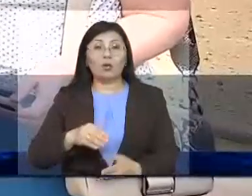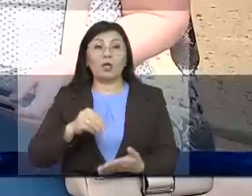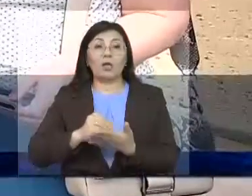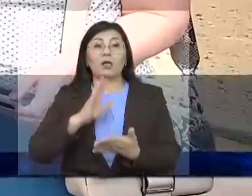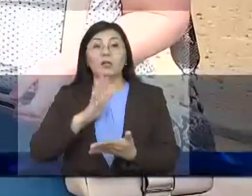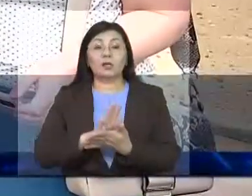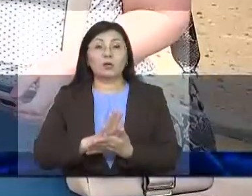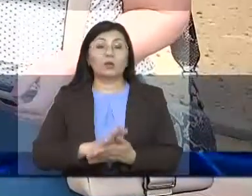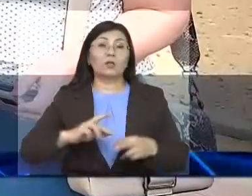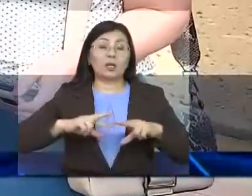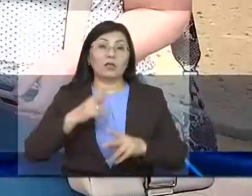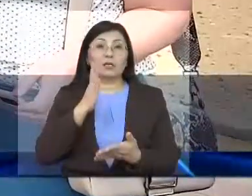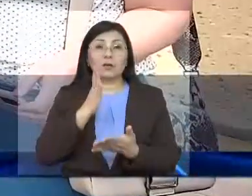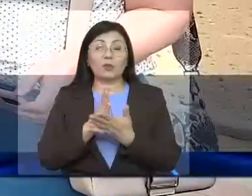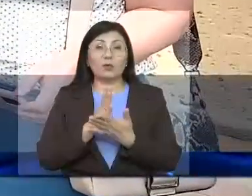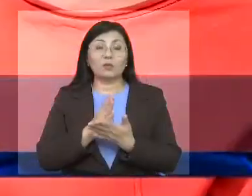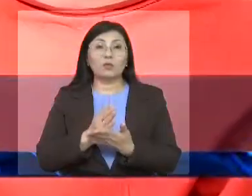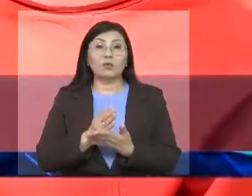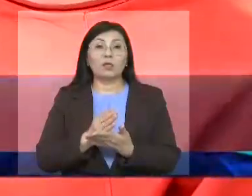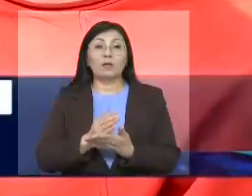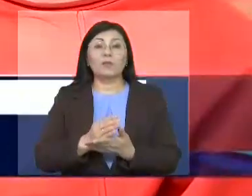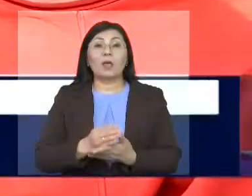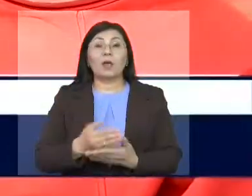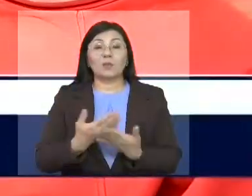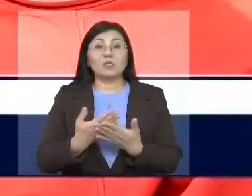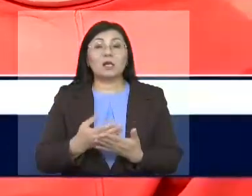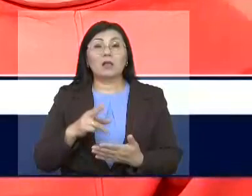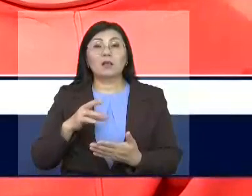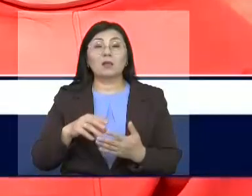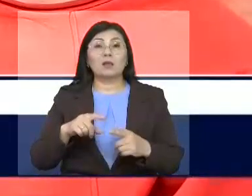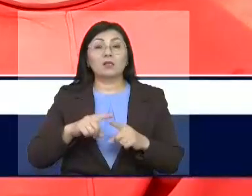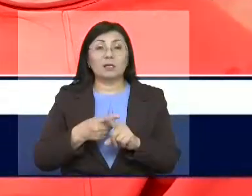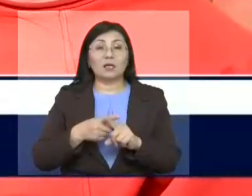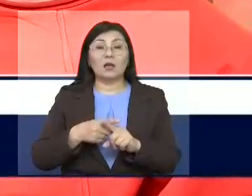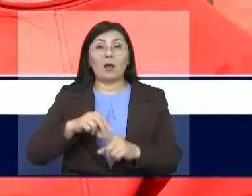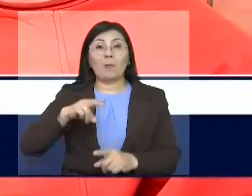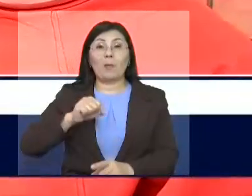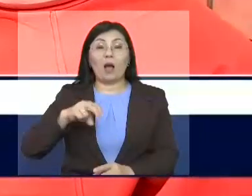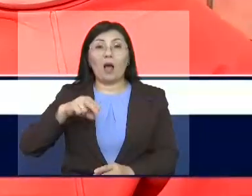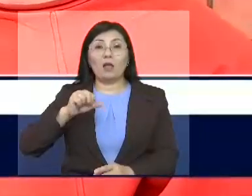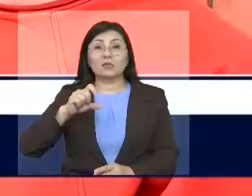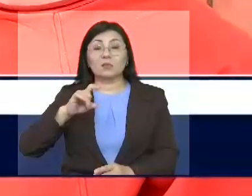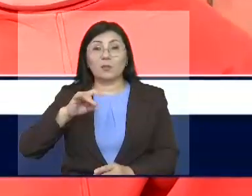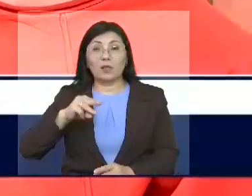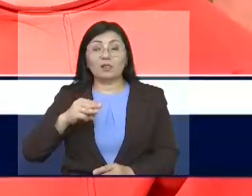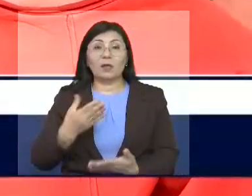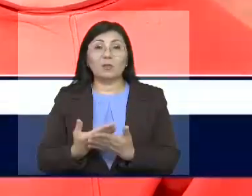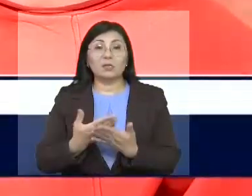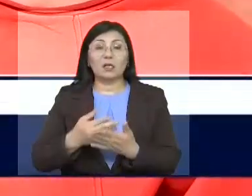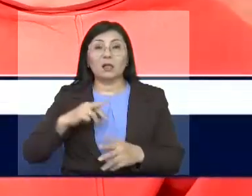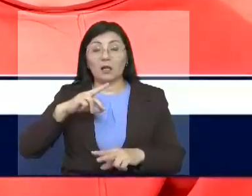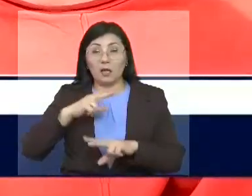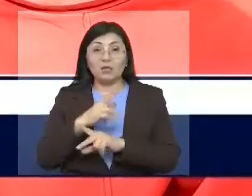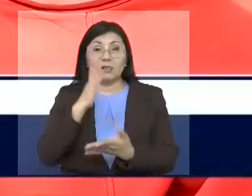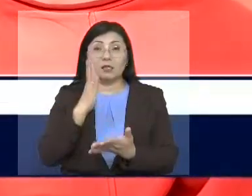яғни өтінім беруші адам өзіне ескертіледі. Сіздің техникалық паспортыңызда немесе үйдің тағы да жылжымайтын мүлкінің мынандай құжатында қателіктер